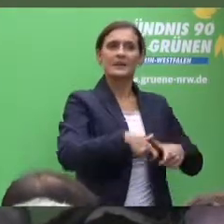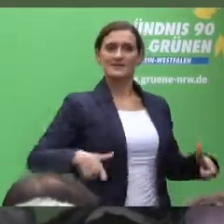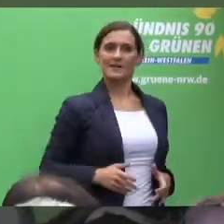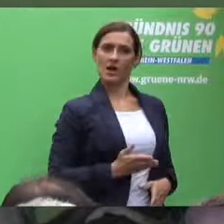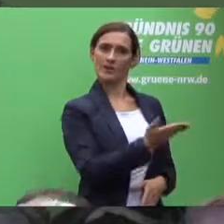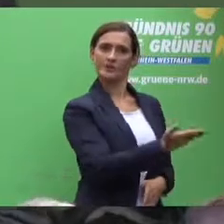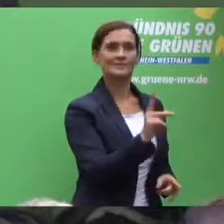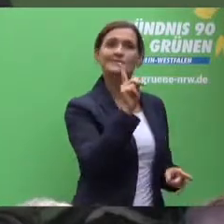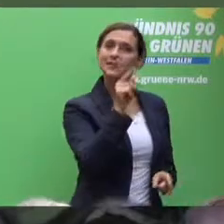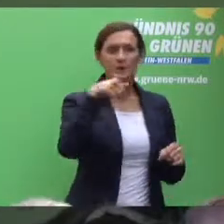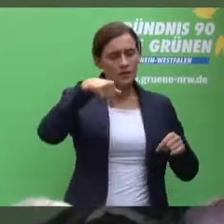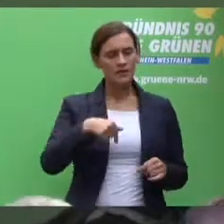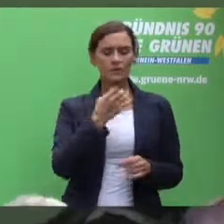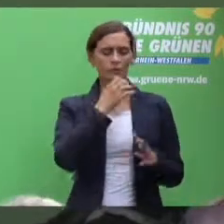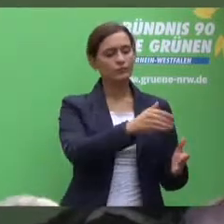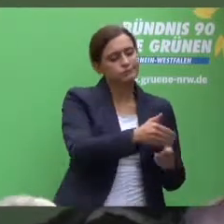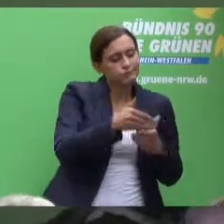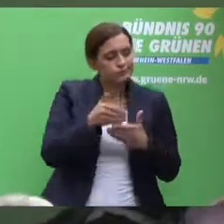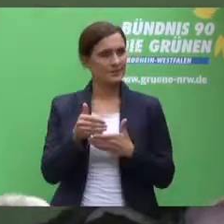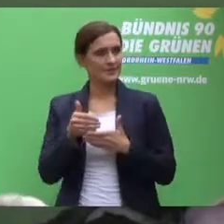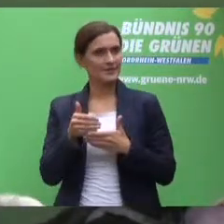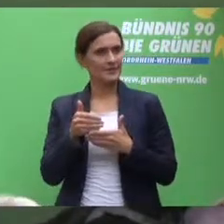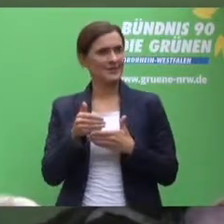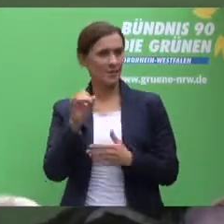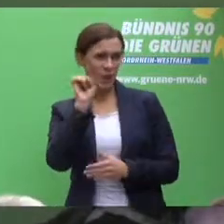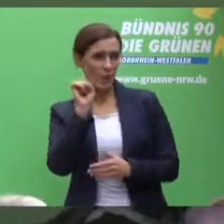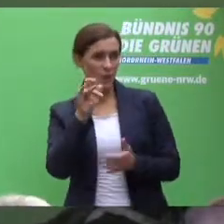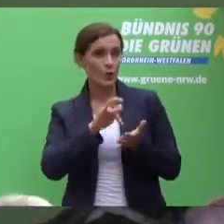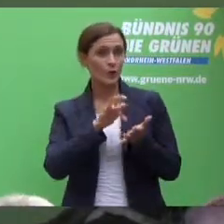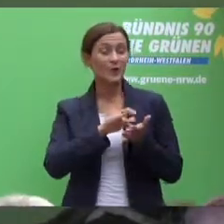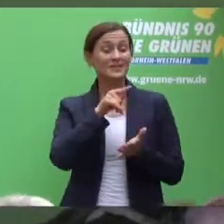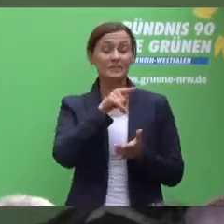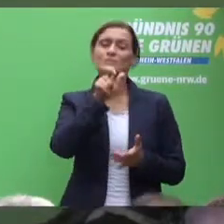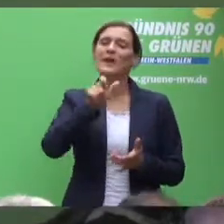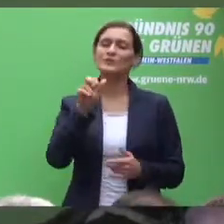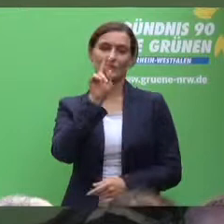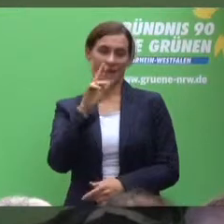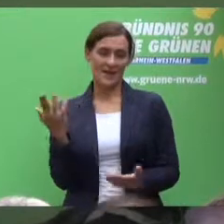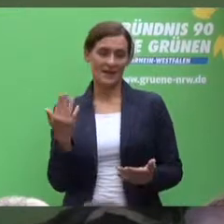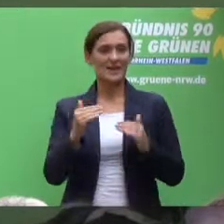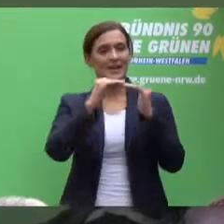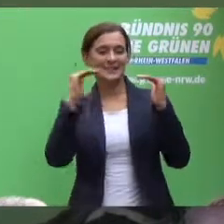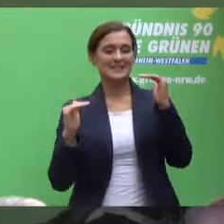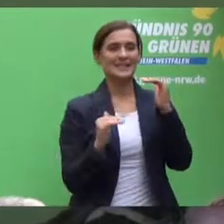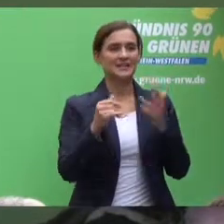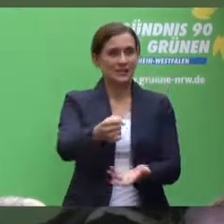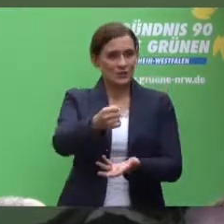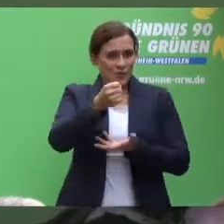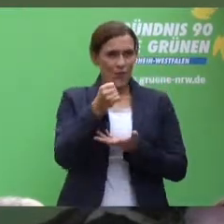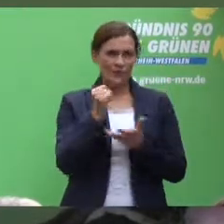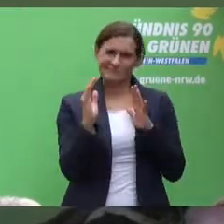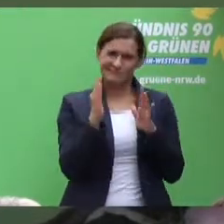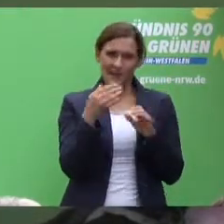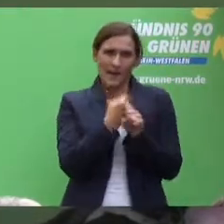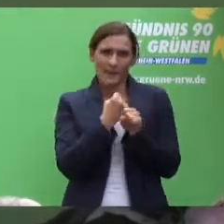jene Menschen, die 7 Millionen, die in Niedriglohn, in prekären Arbeitsverhältnissen,